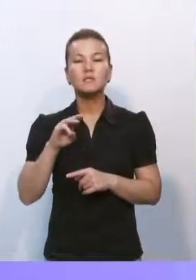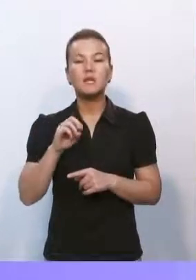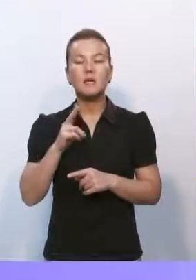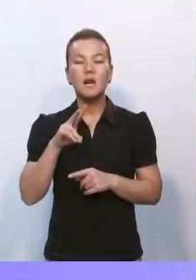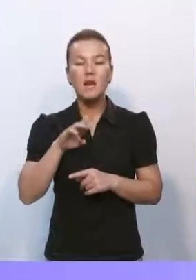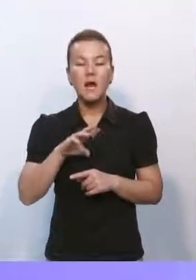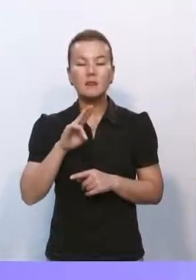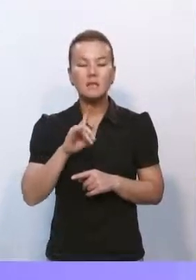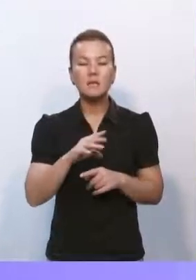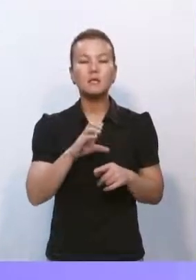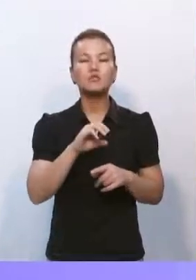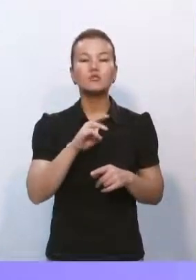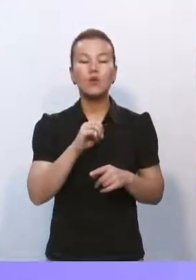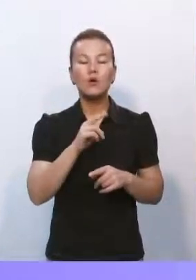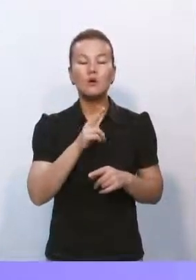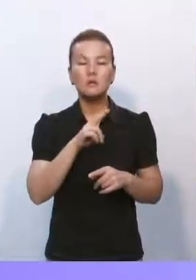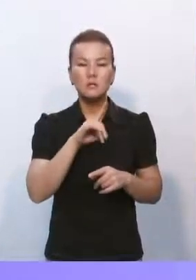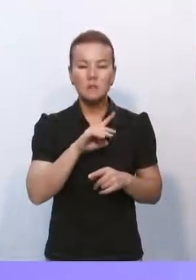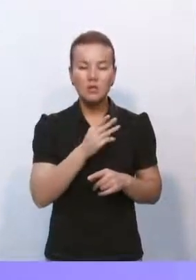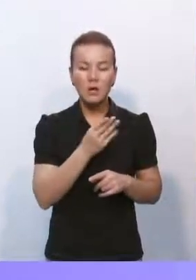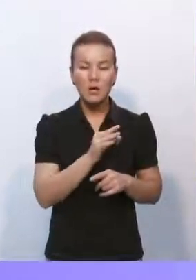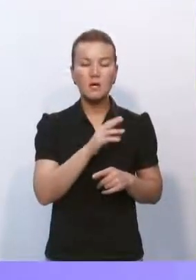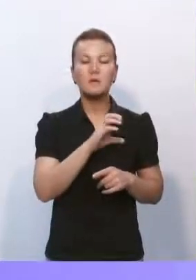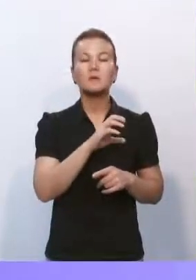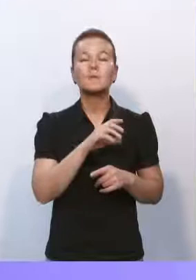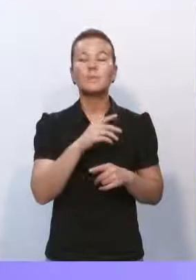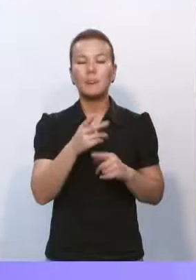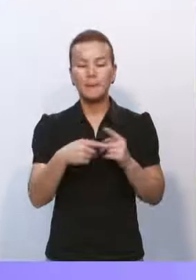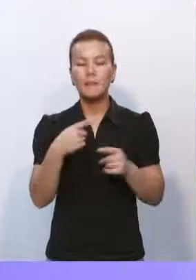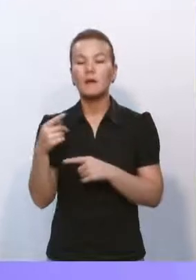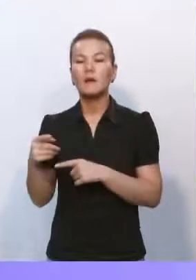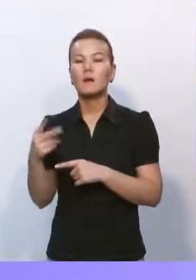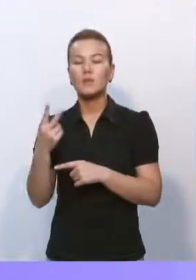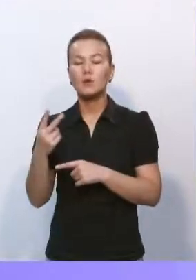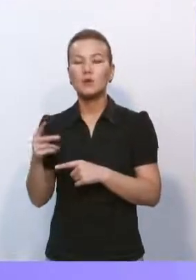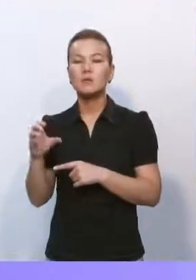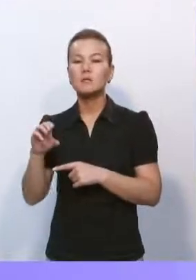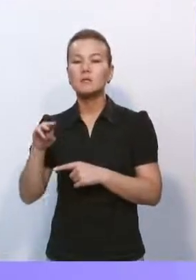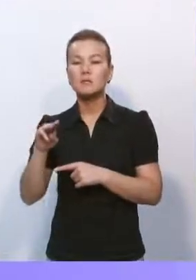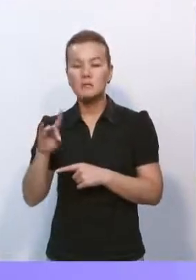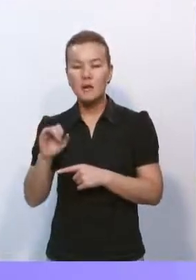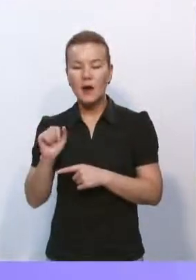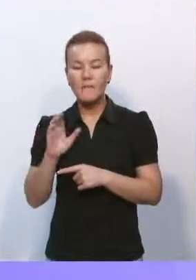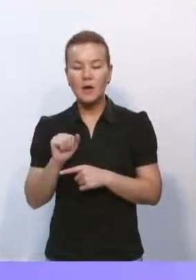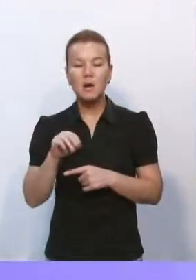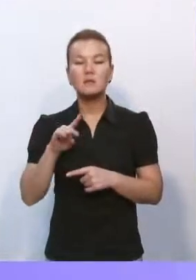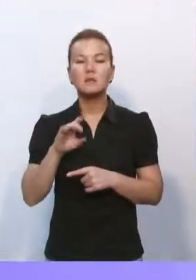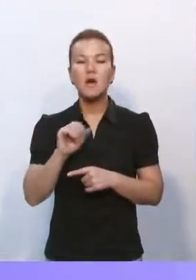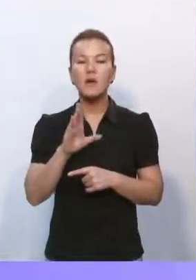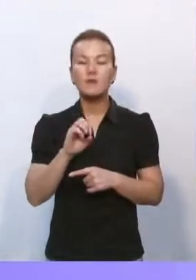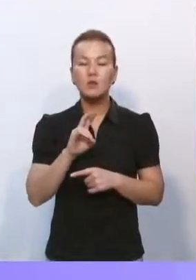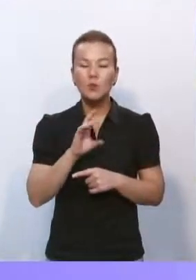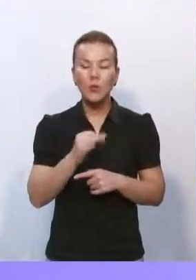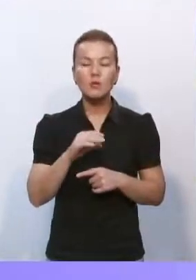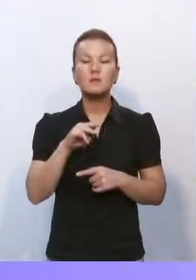стеклянный, стеклышко, стекольщик. Второй ряд. Трава, травяной,